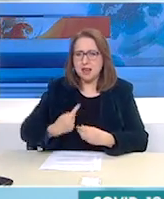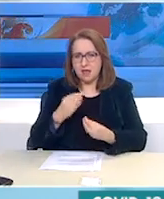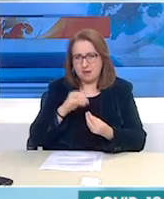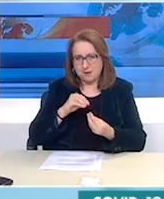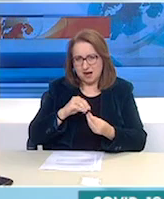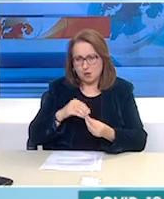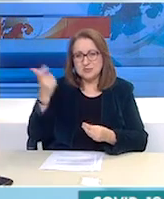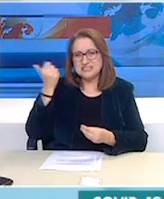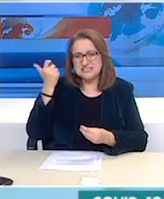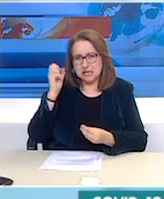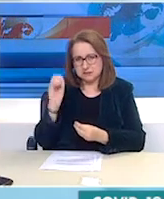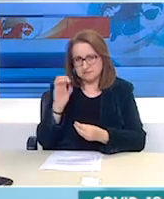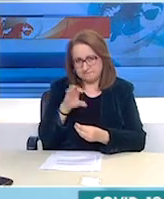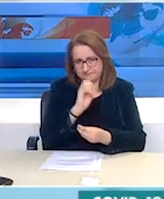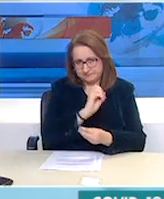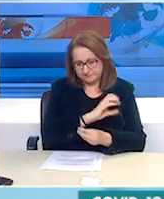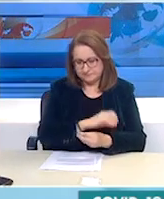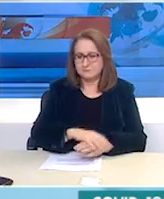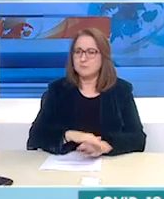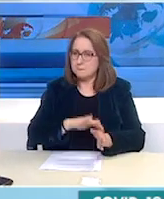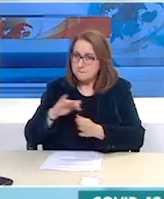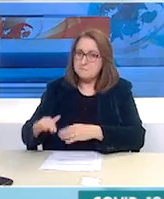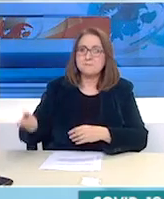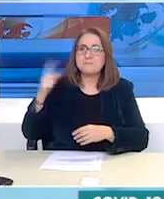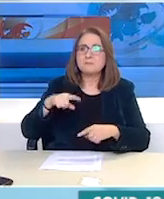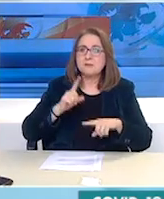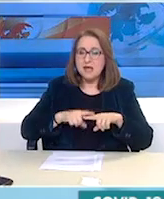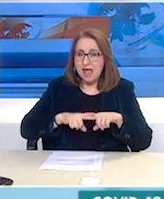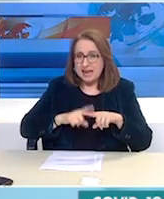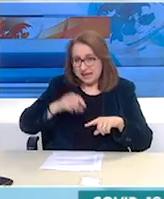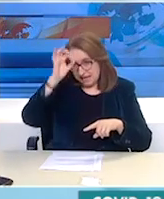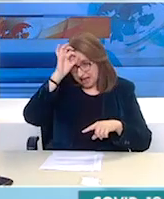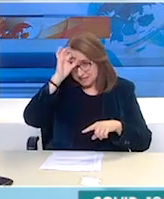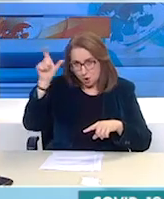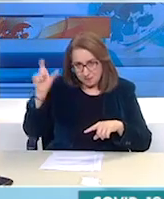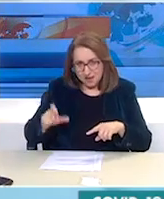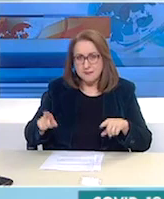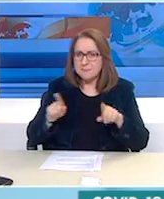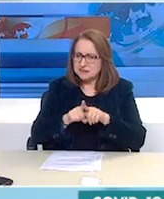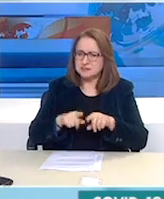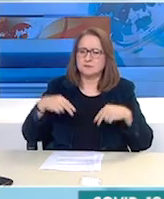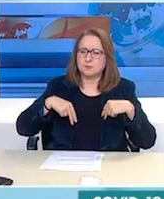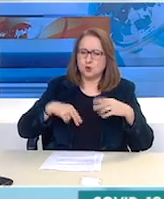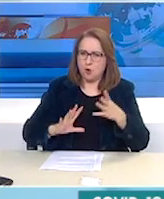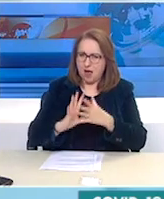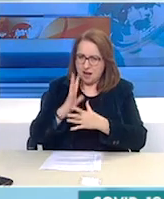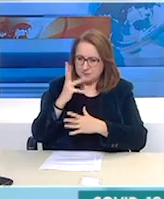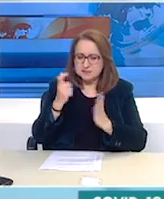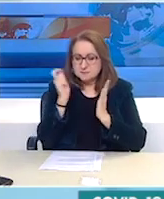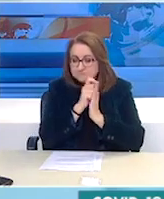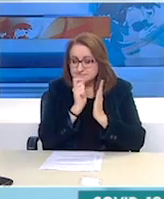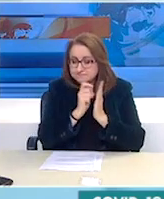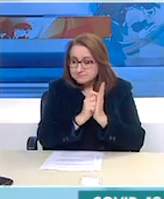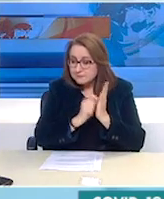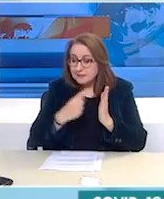ύστερα από έρευνα της ελληνικής αστυνομίας, σε συνεργασία με το Υπουργείο Ανάπτυξης και κάνοντας χρήση του συστήματος καταγραφής αποθεμάτων που διαθέτει το